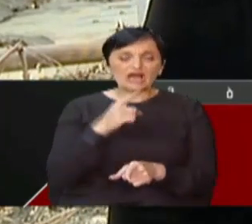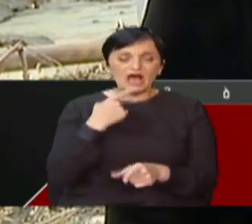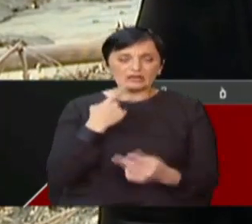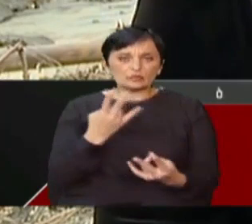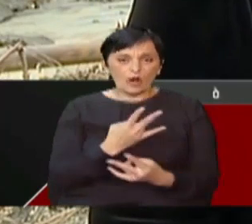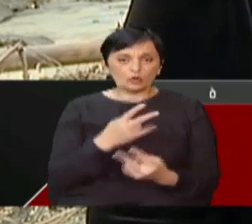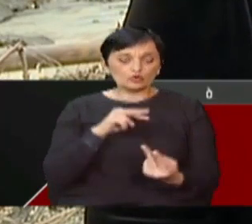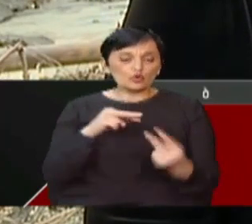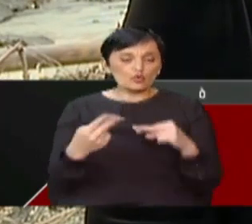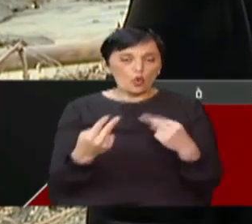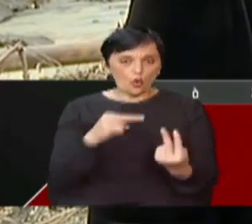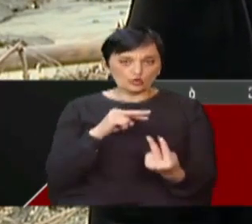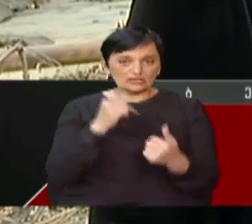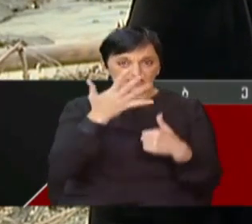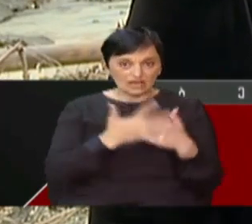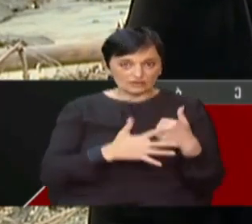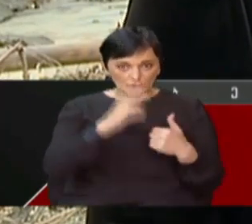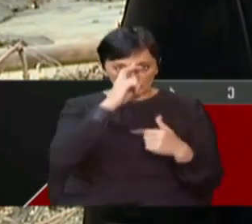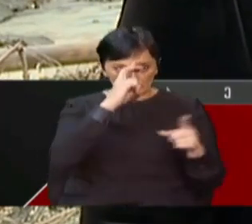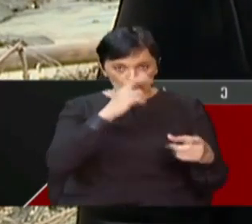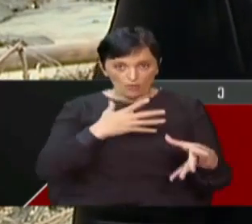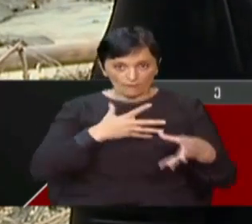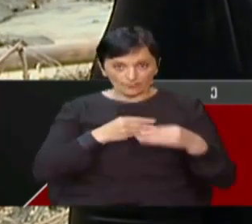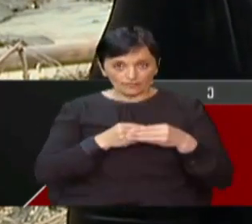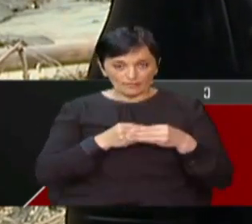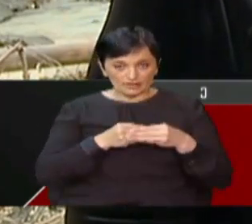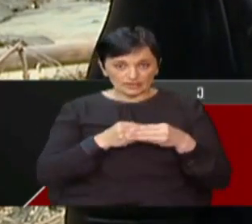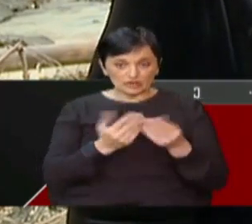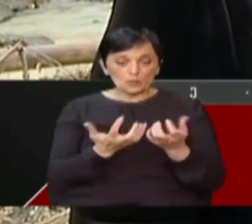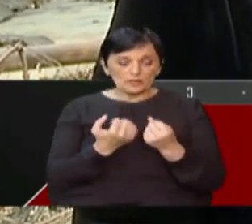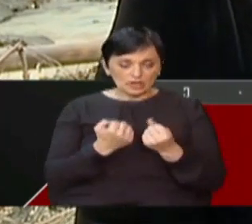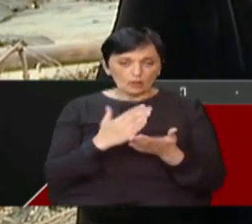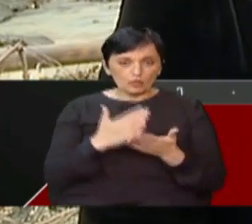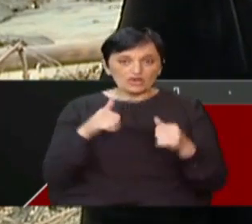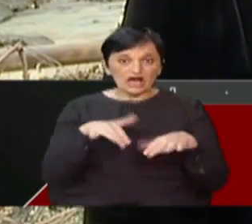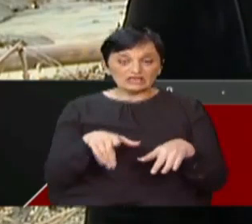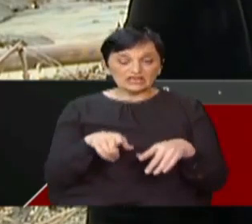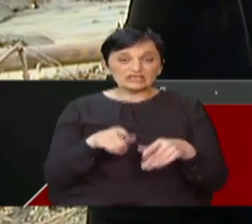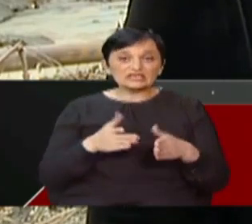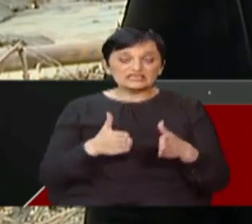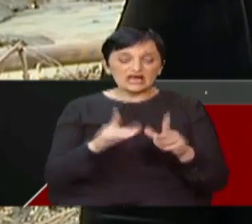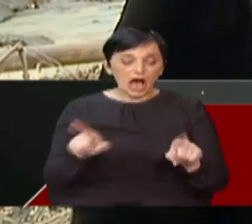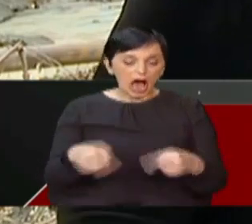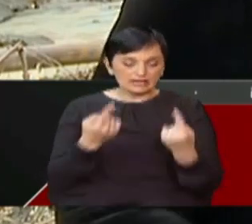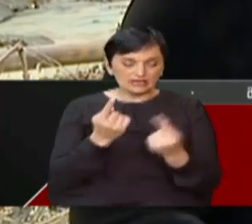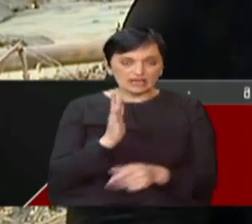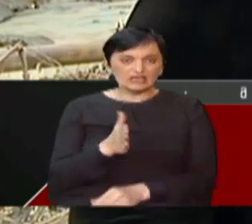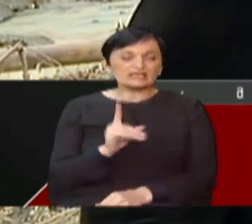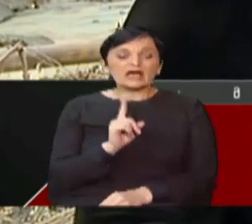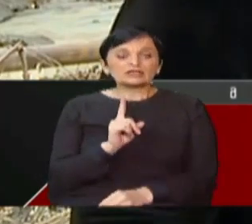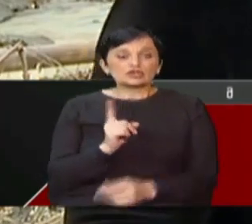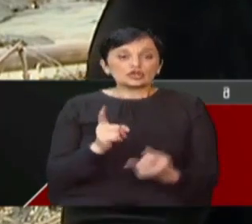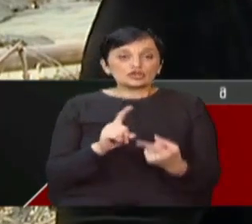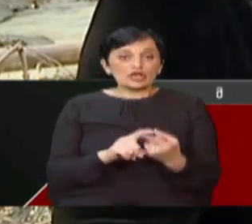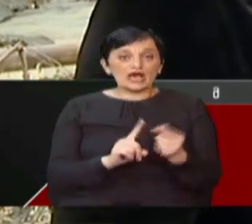უნდა კოორდინირებულად ცენტრალურ ხელისუფლებასთან ერთად მიღებულია გადაწყვეტილება ამ გზების აღდგენას მოხდება. რაც შეეხება